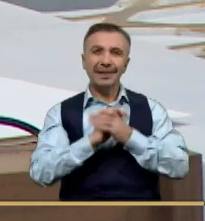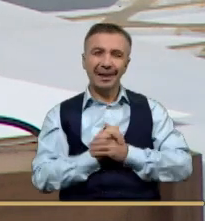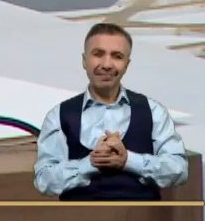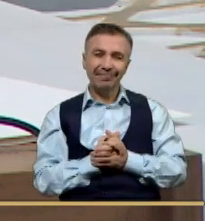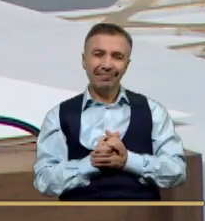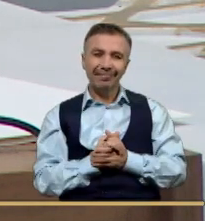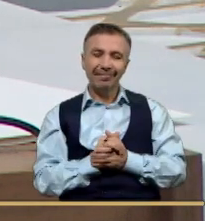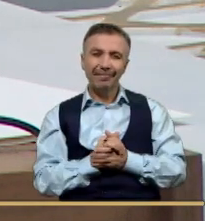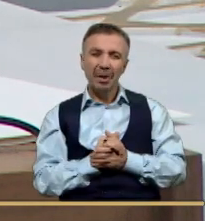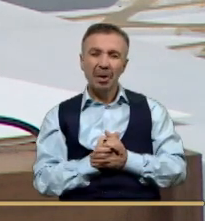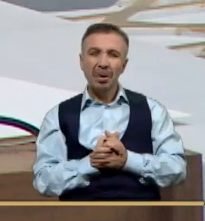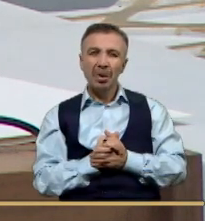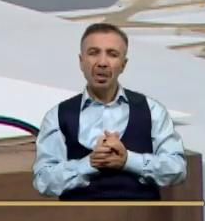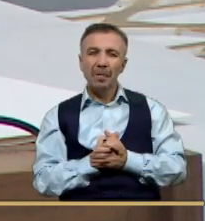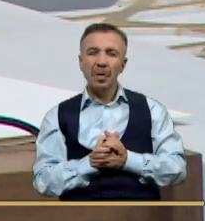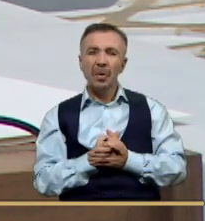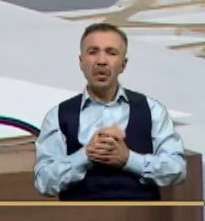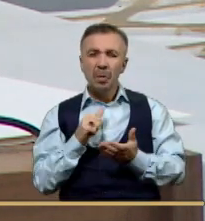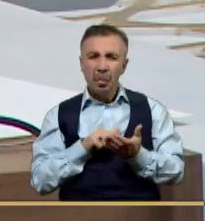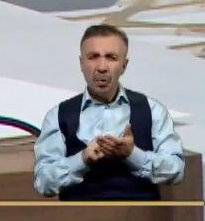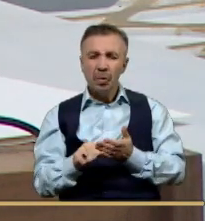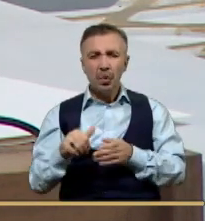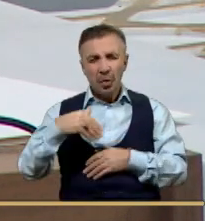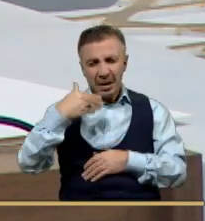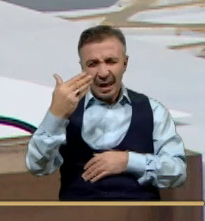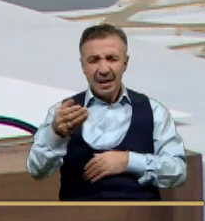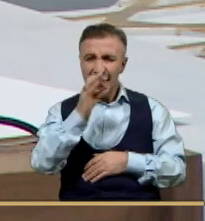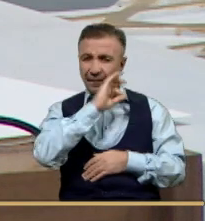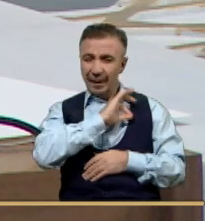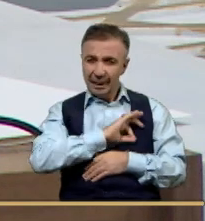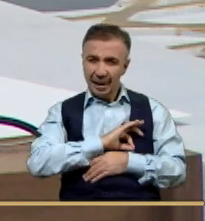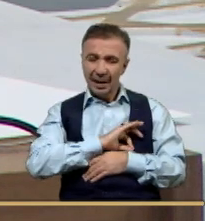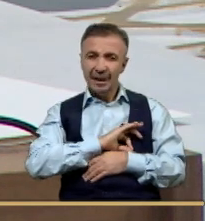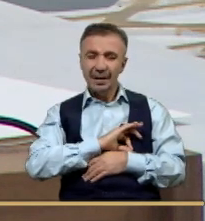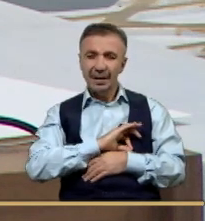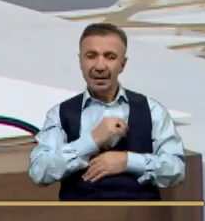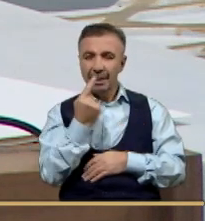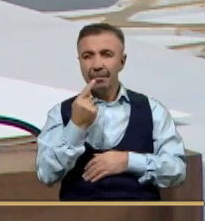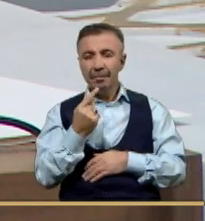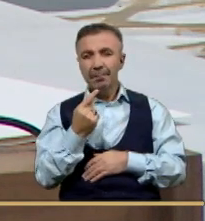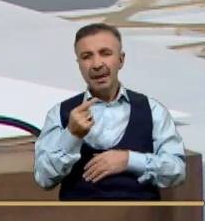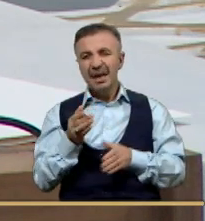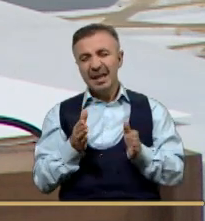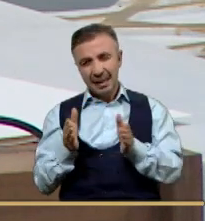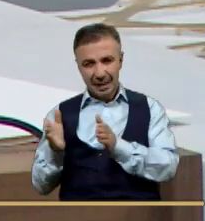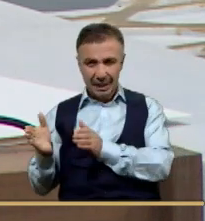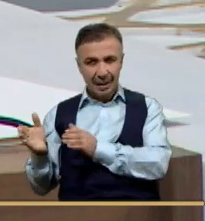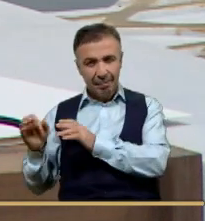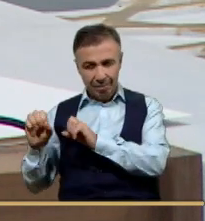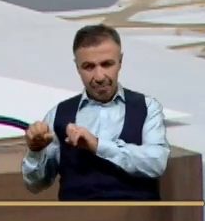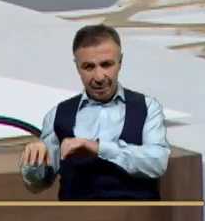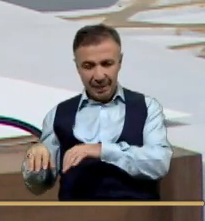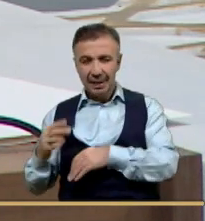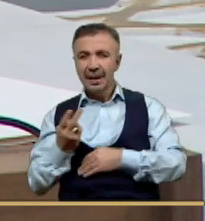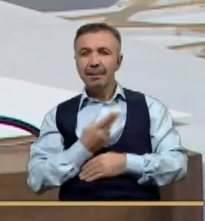Bütün ikballerinizi ve istikballerinizi, menfaatlerinizi bir kenara koysanız,